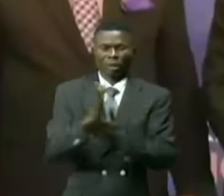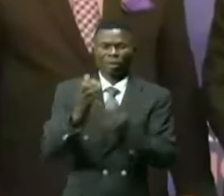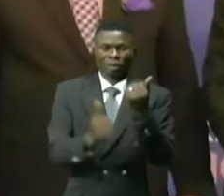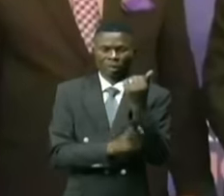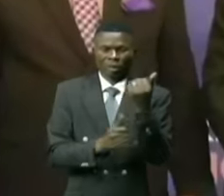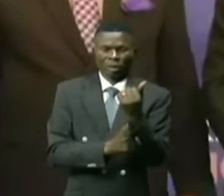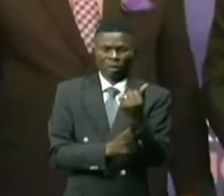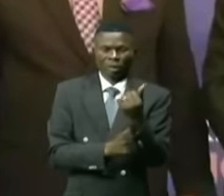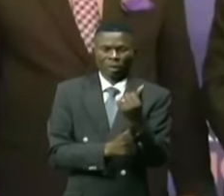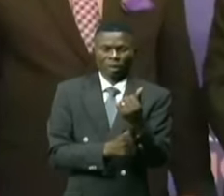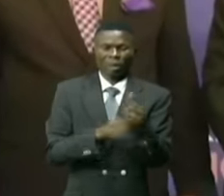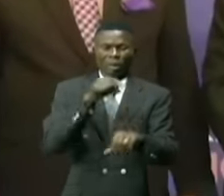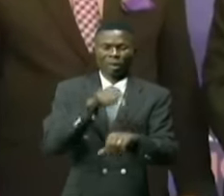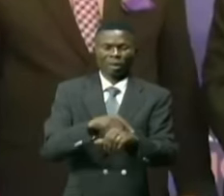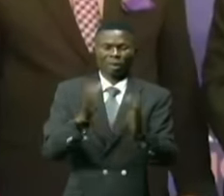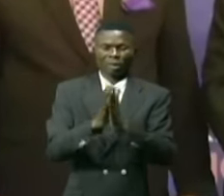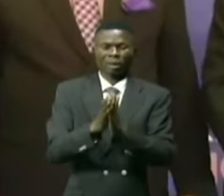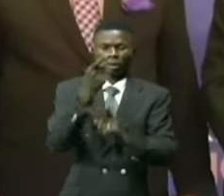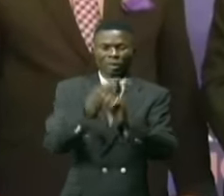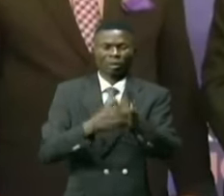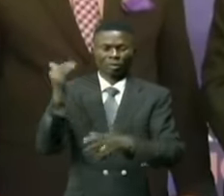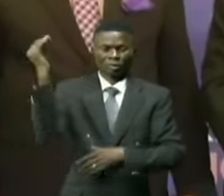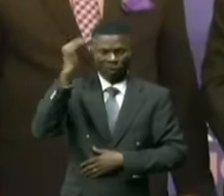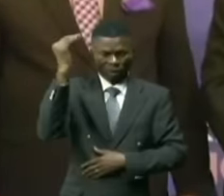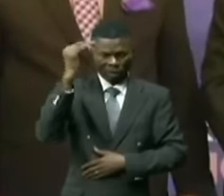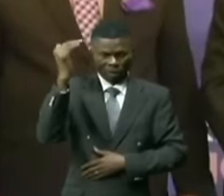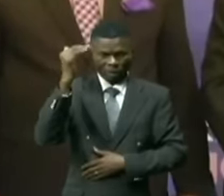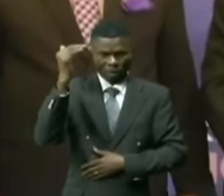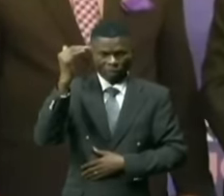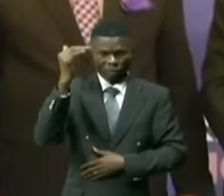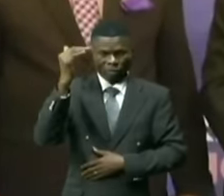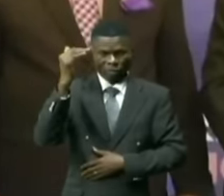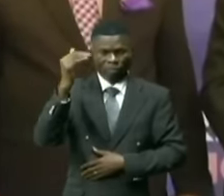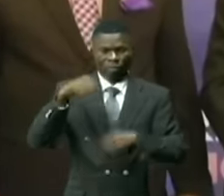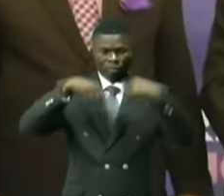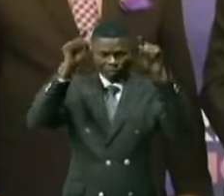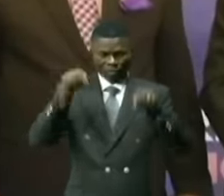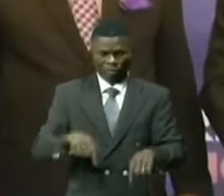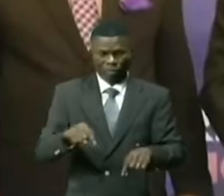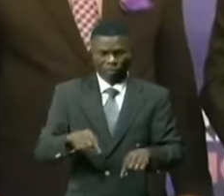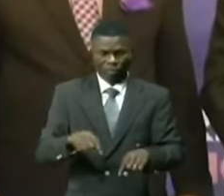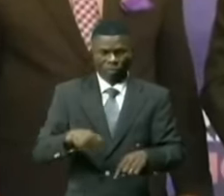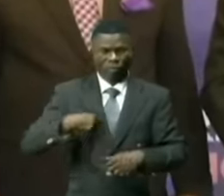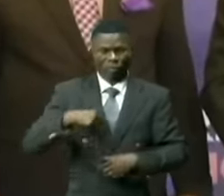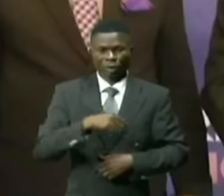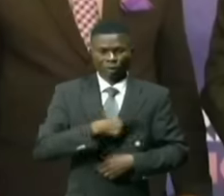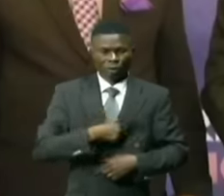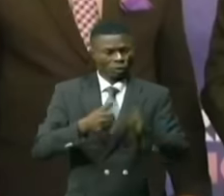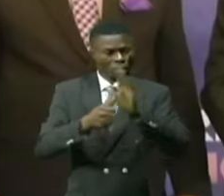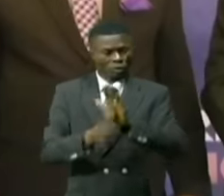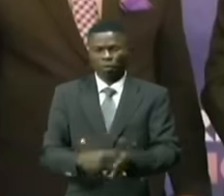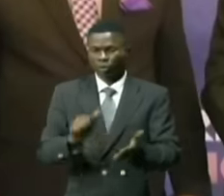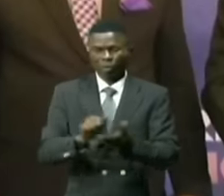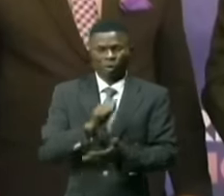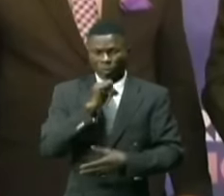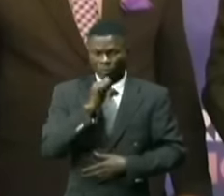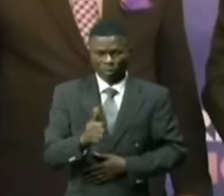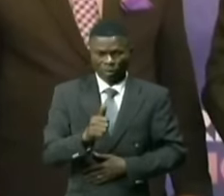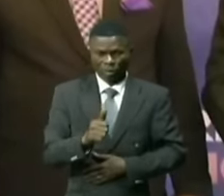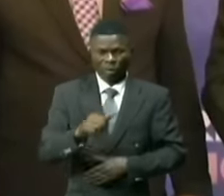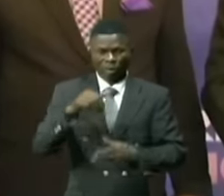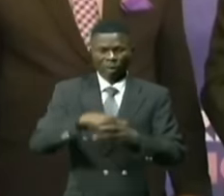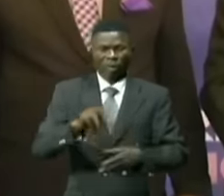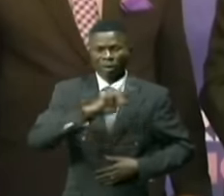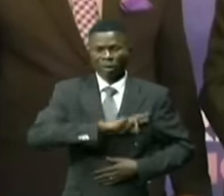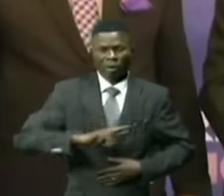l'homme en cette même date du 10 décembre. Et cette année, nous ne pouvions pas ne pas le faire également en